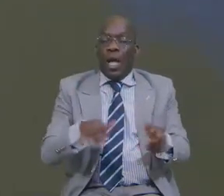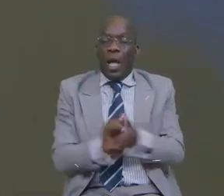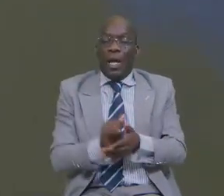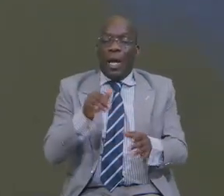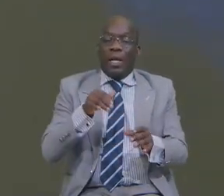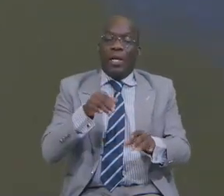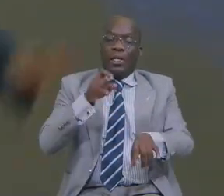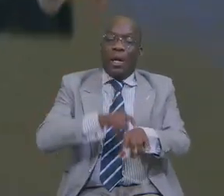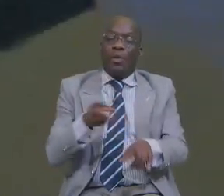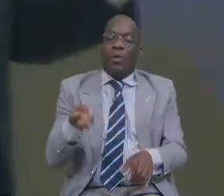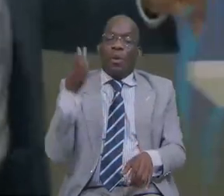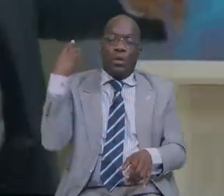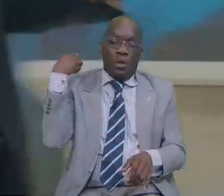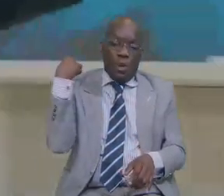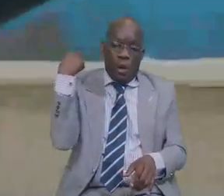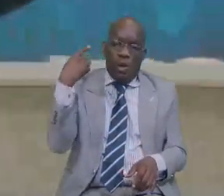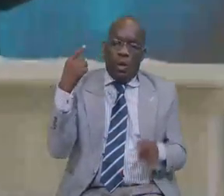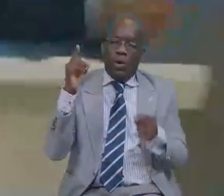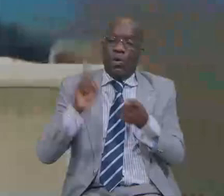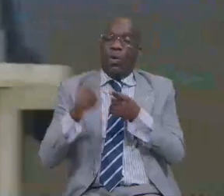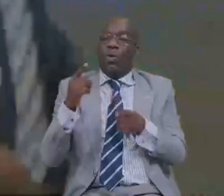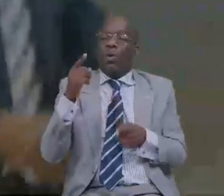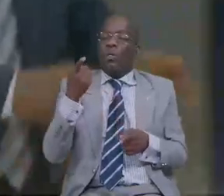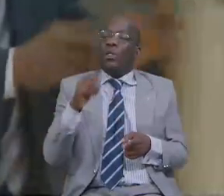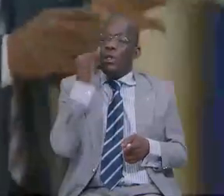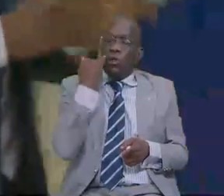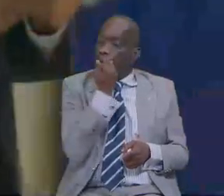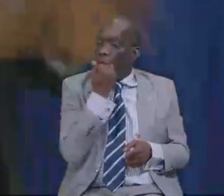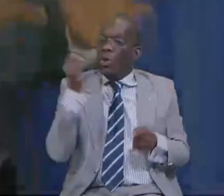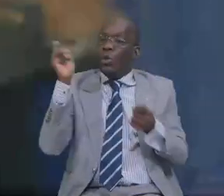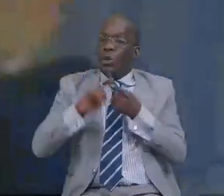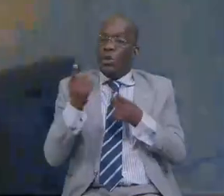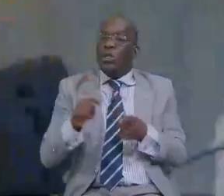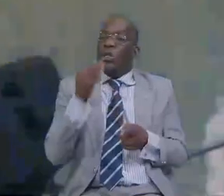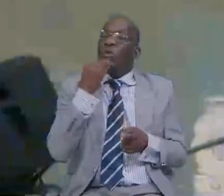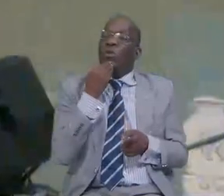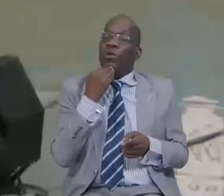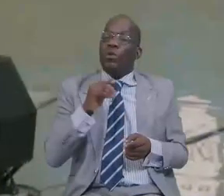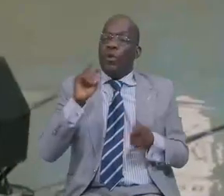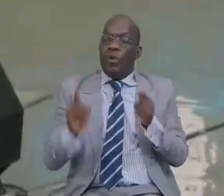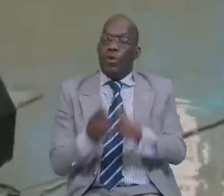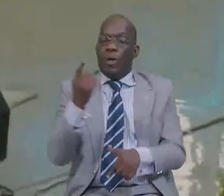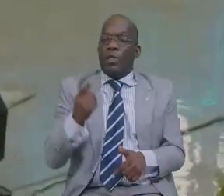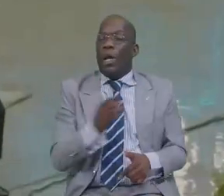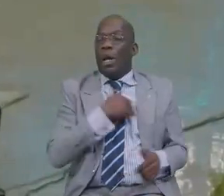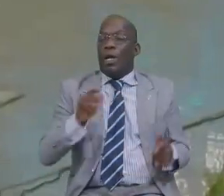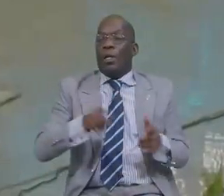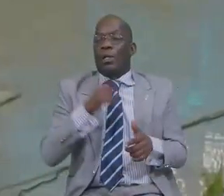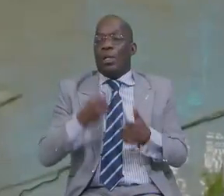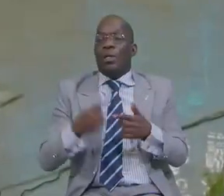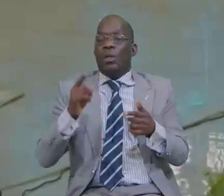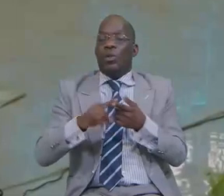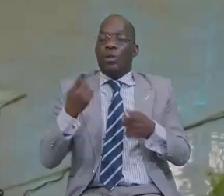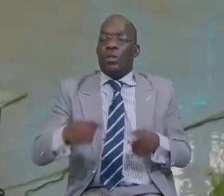c'était en Israël, aux Juifs premièrement, ensuite vers les païens. Et parce que ça devait être pour les